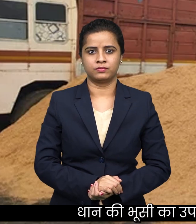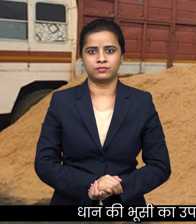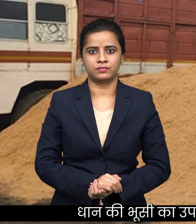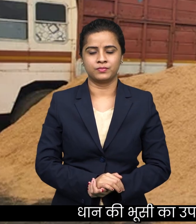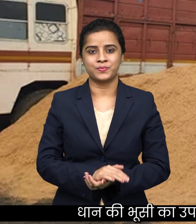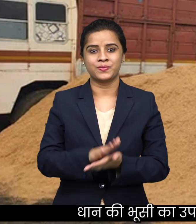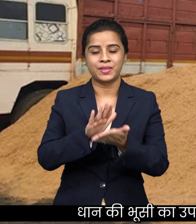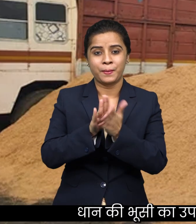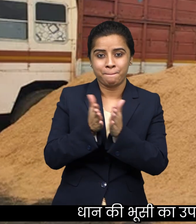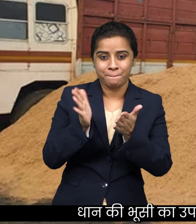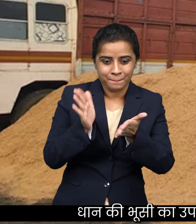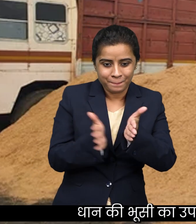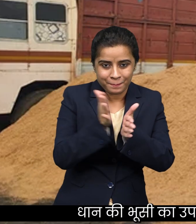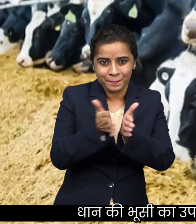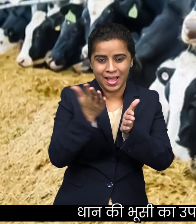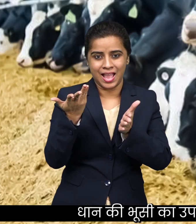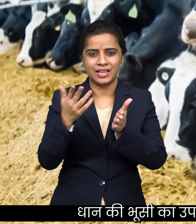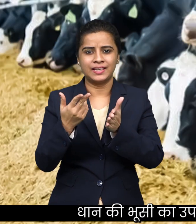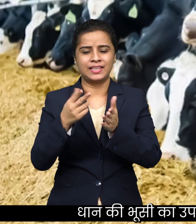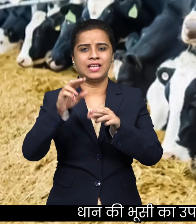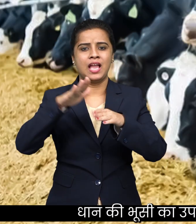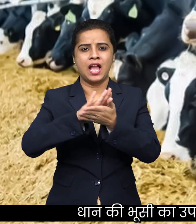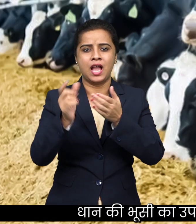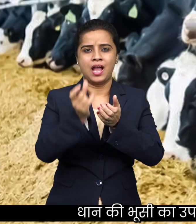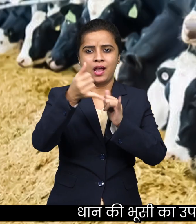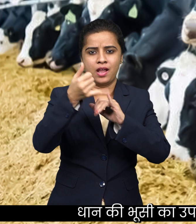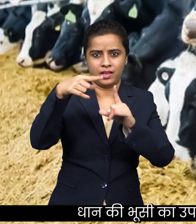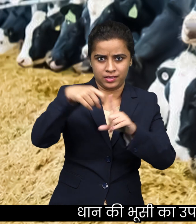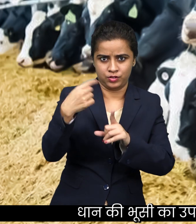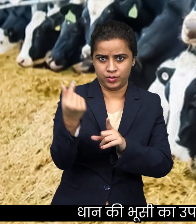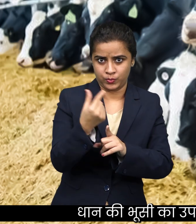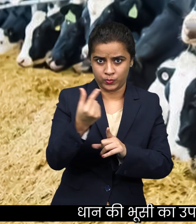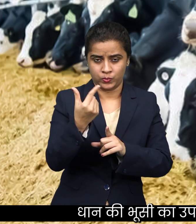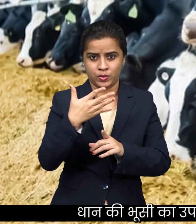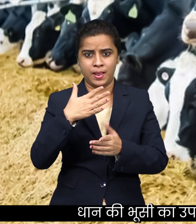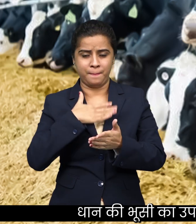धान की भी भूसी का उपयोग पशुओं के चारे के रूप में किया जा सकता है।